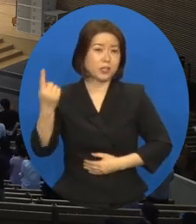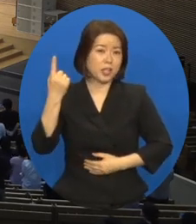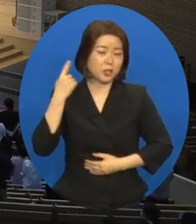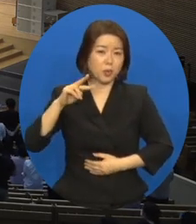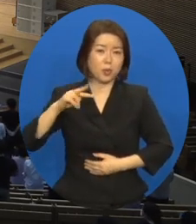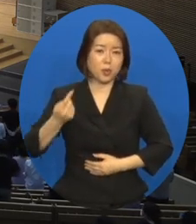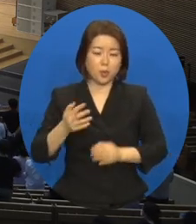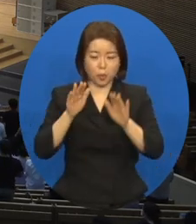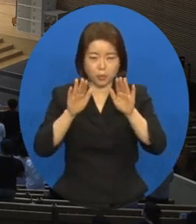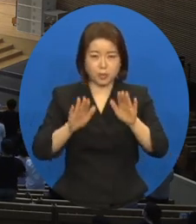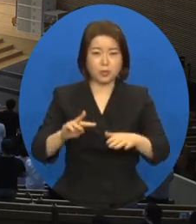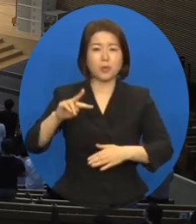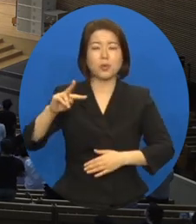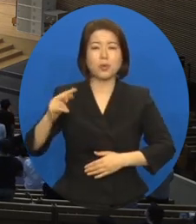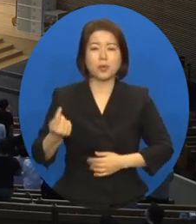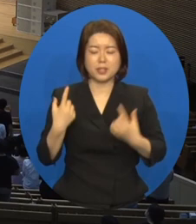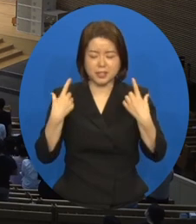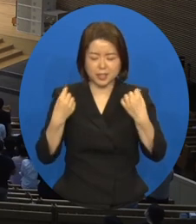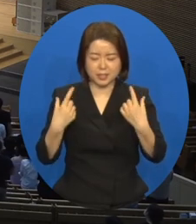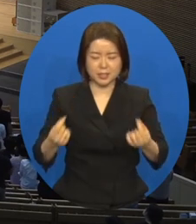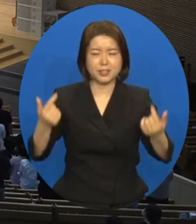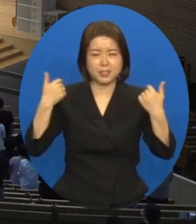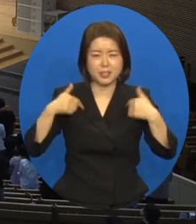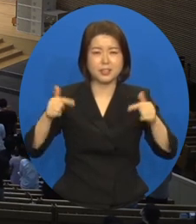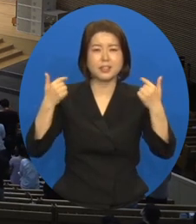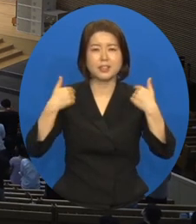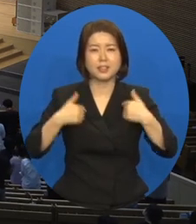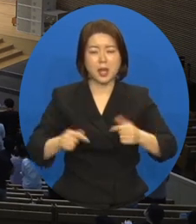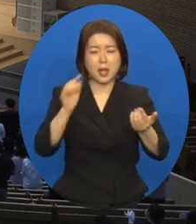사람 어제나 오늘도 언제든지